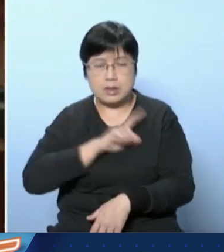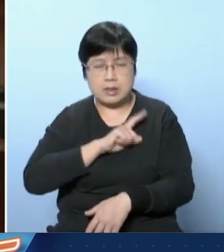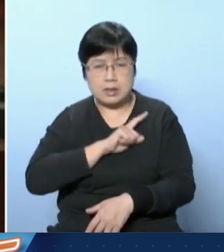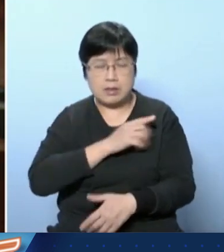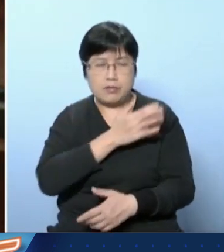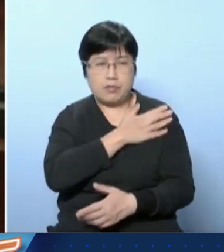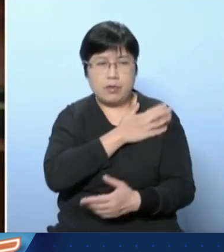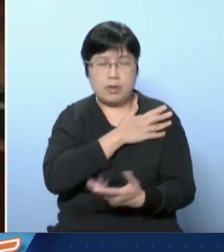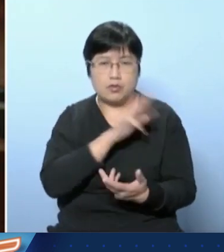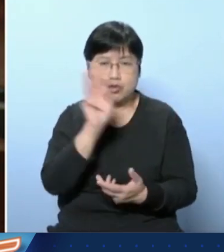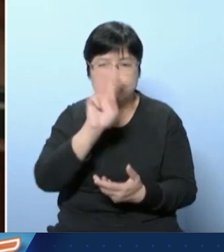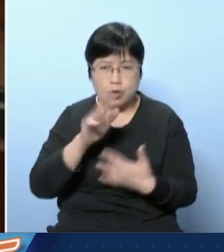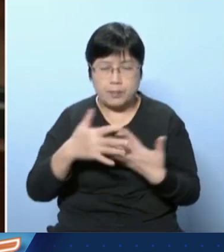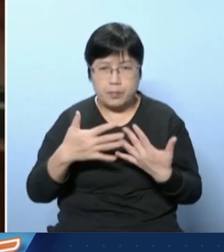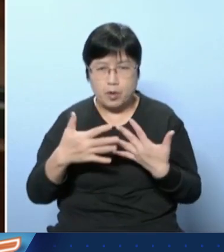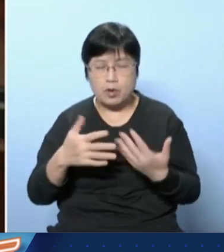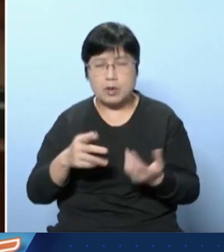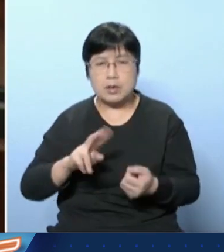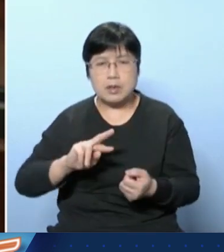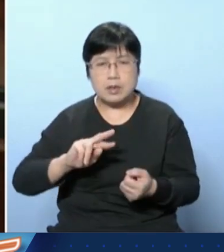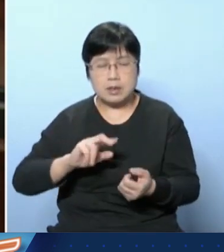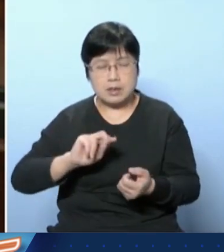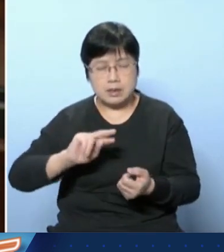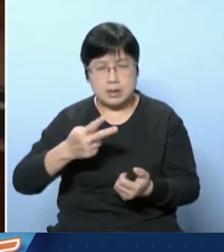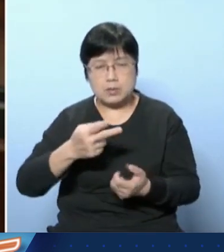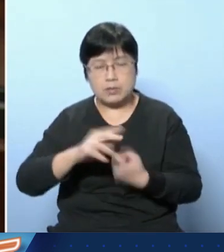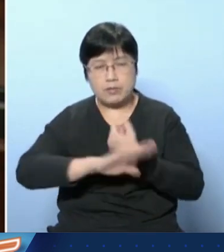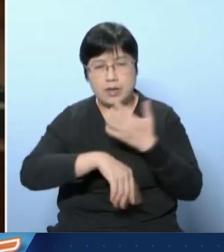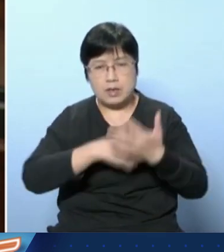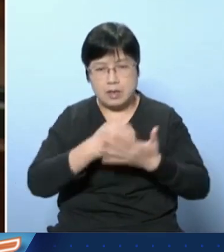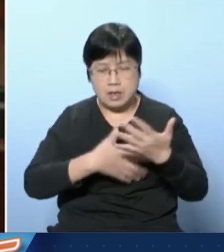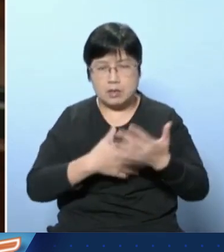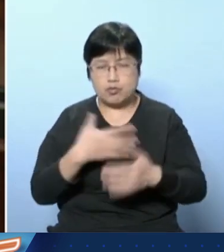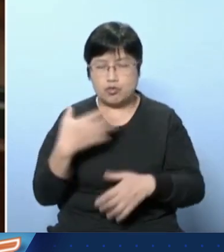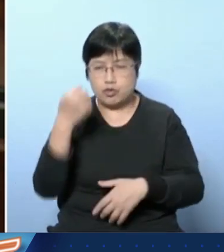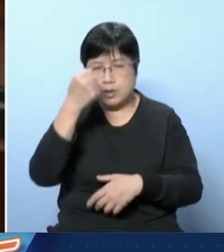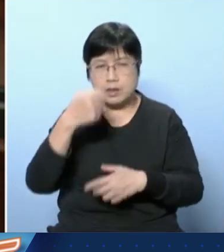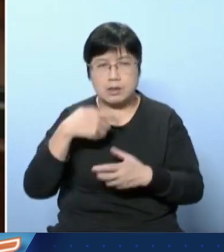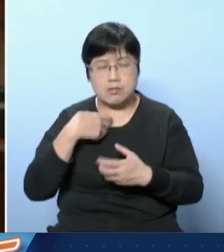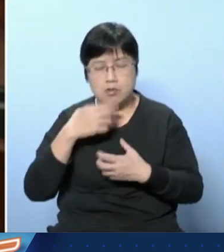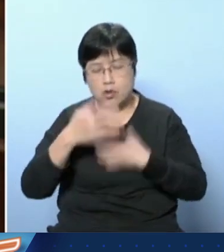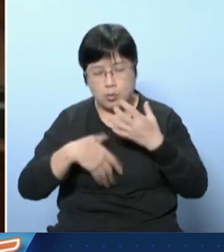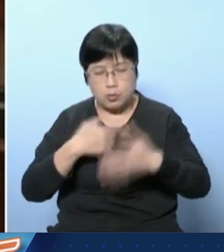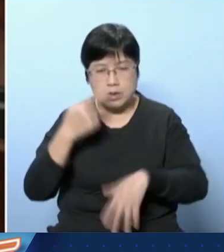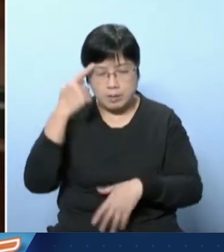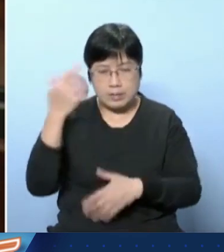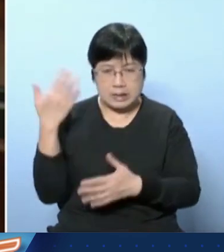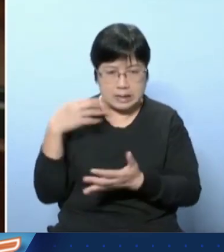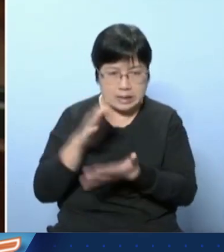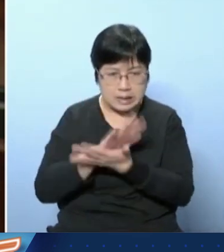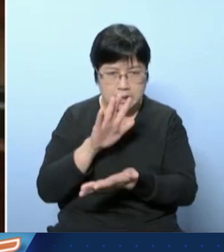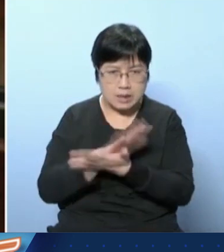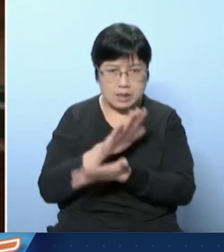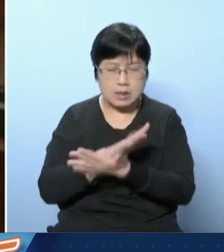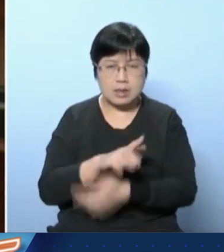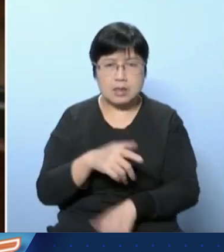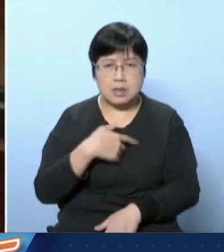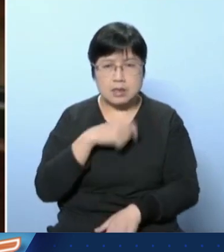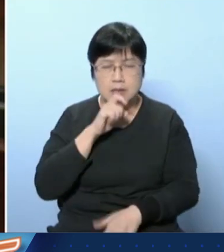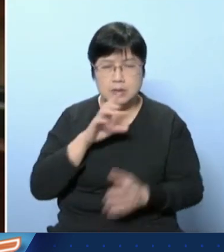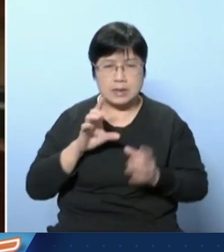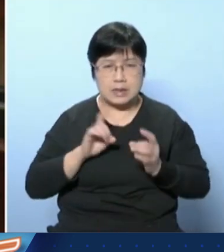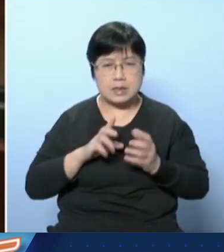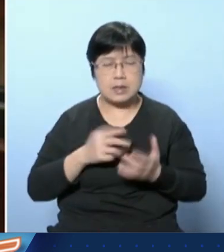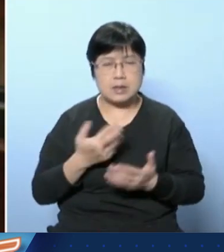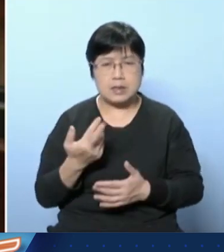嘅擔任呢個水務設施修訂條例草案嘅時候咧，個主席咧，我開會嘅時候我都諗起呢件事，即係幾年前咧，我哋係即係有個私人